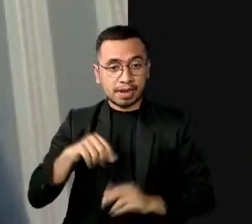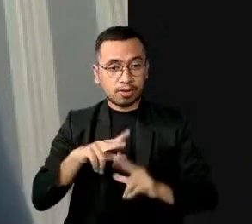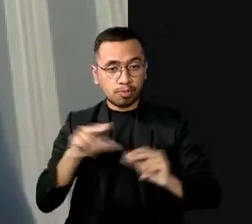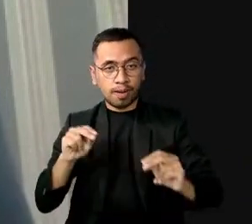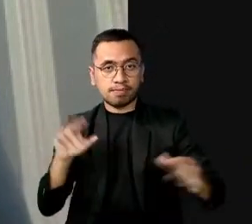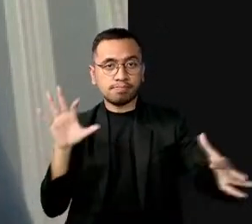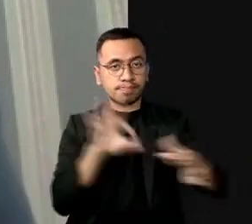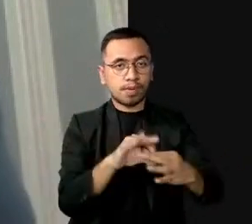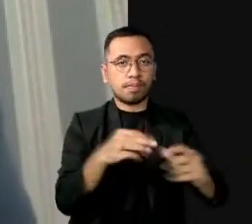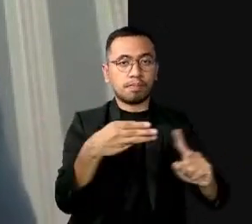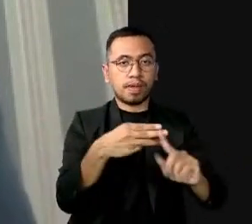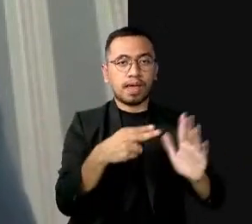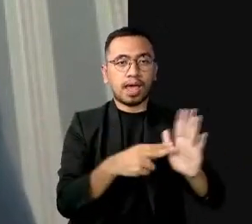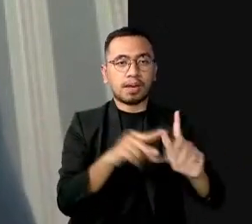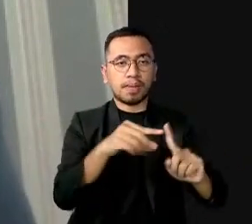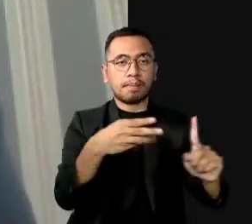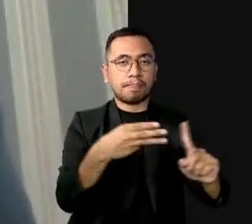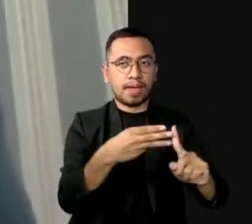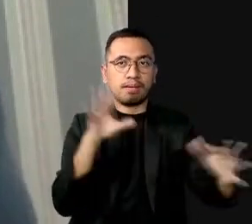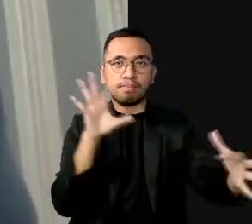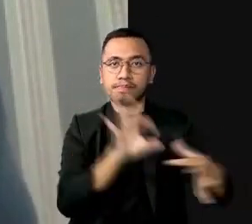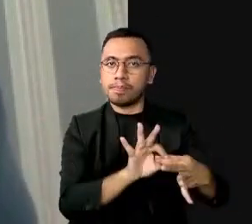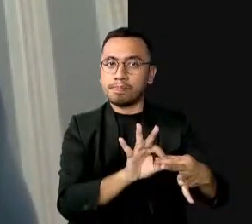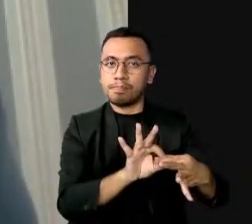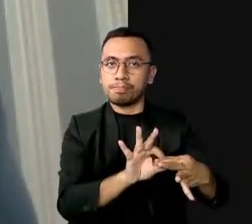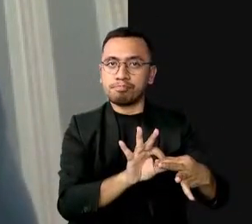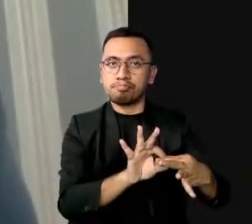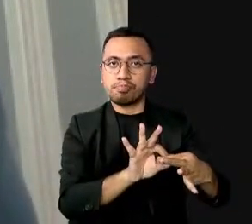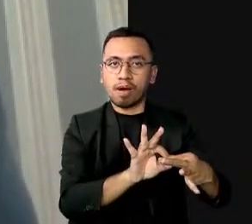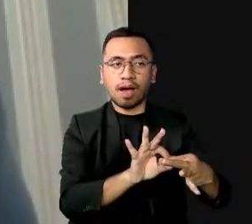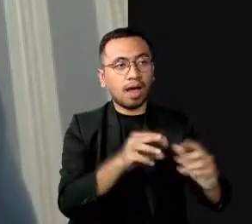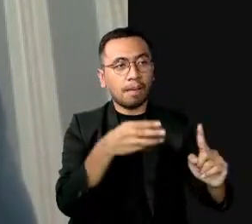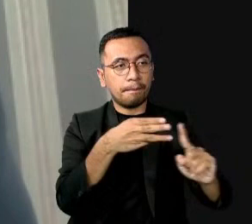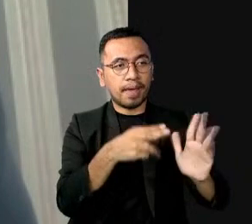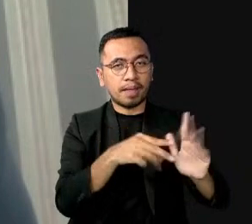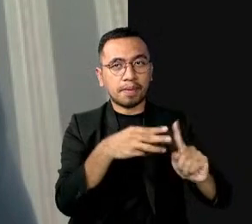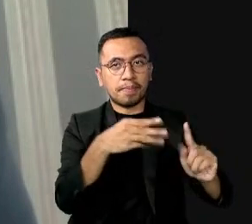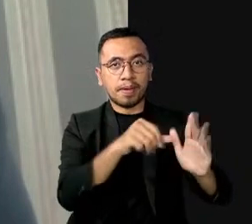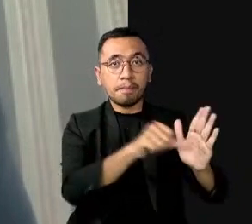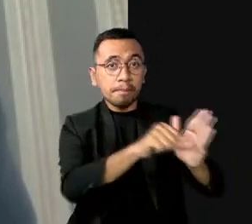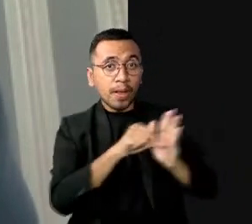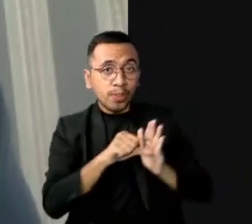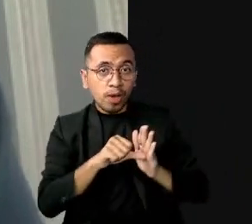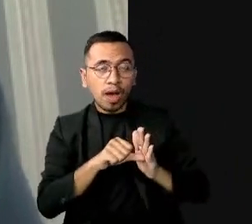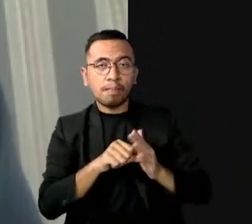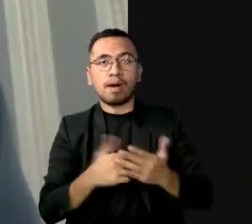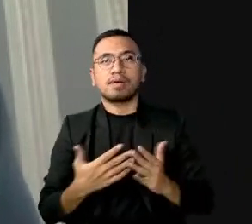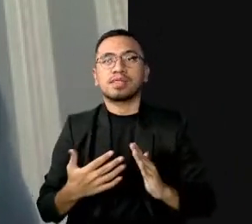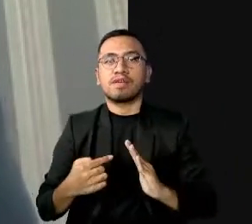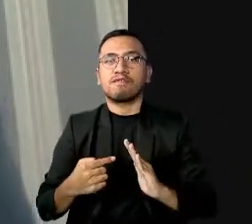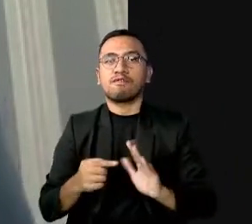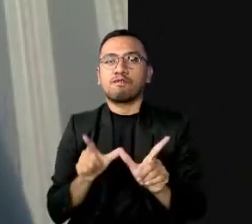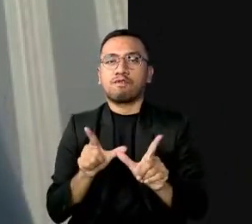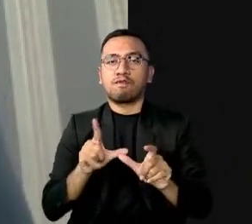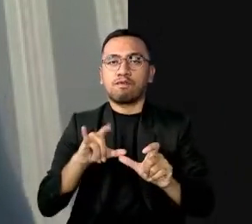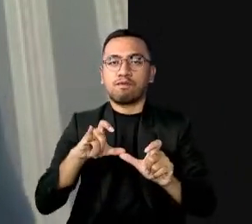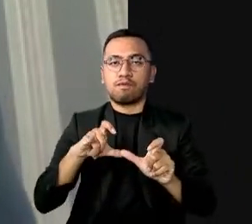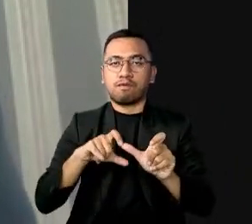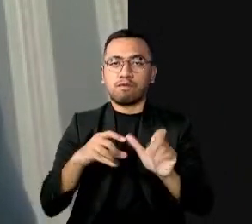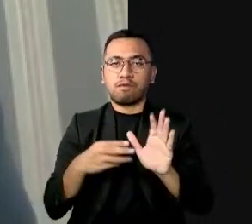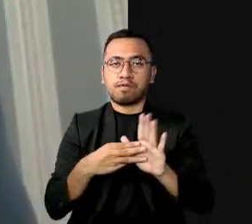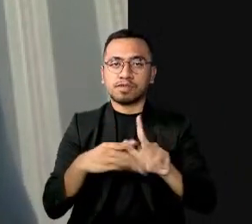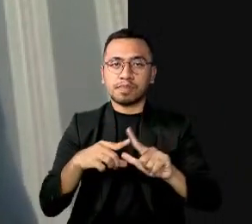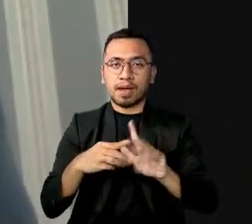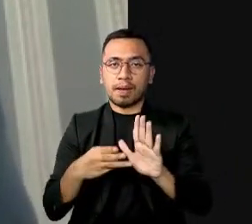Terima kasih BNPB sudah memfasilitasi untuk isolasi di tempat khusus di Wisma Makara dan